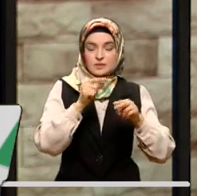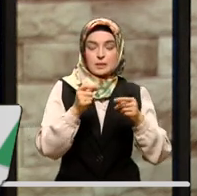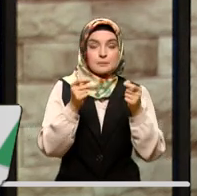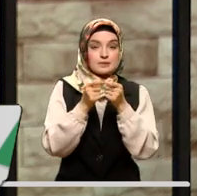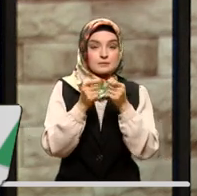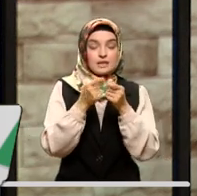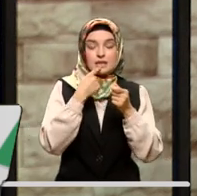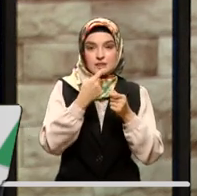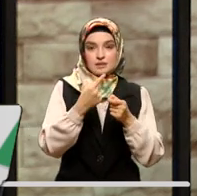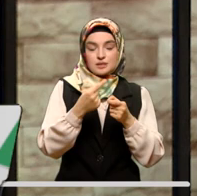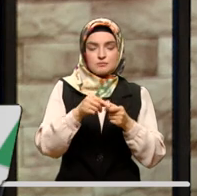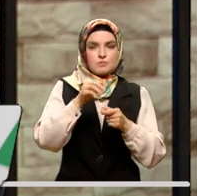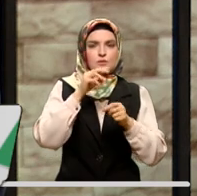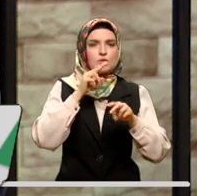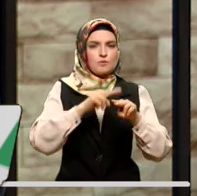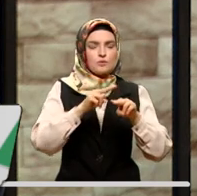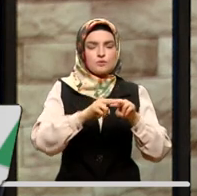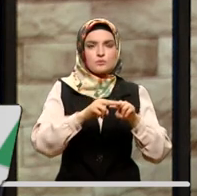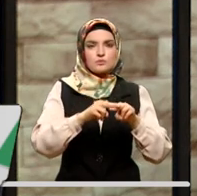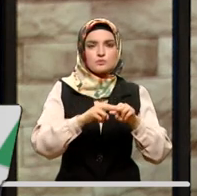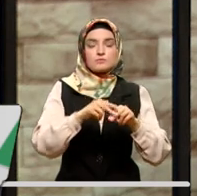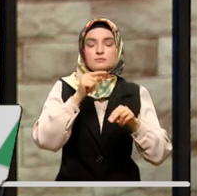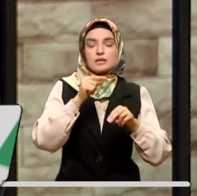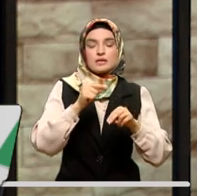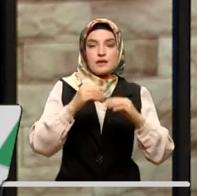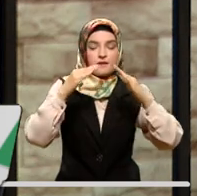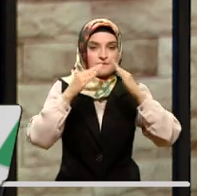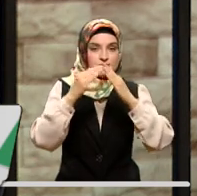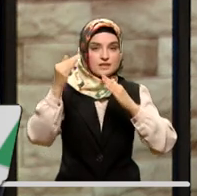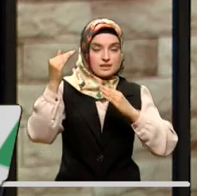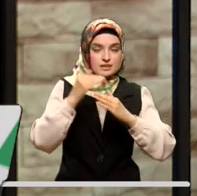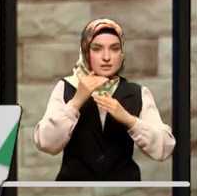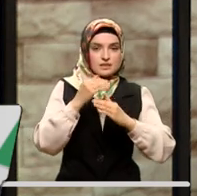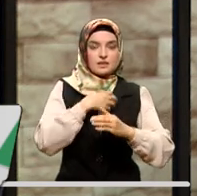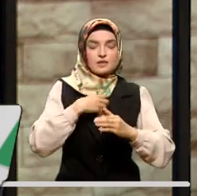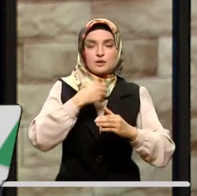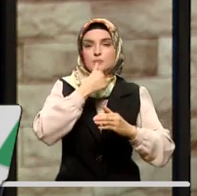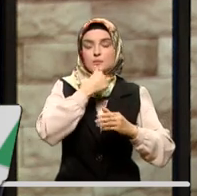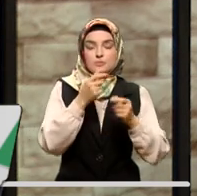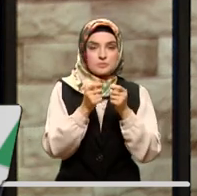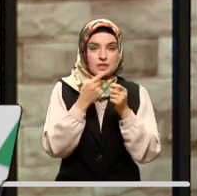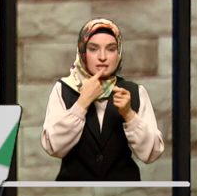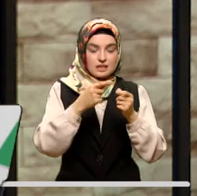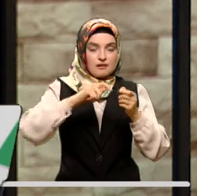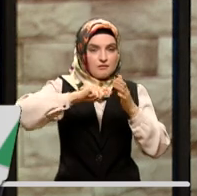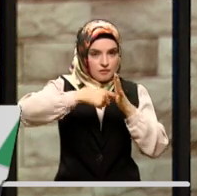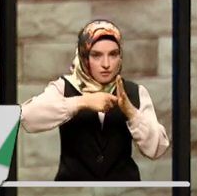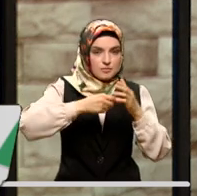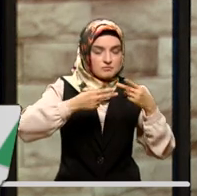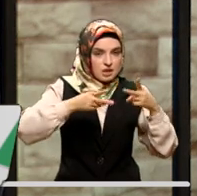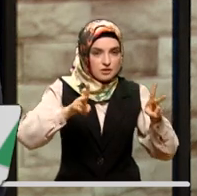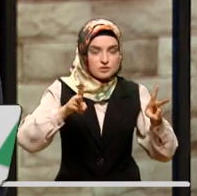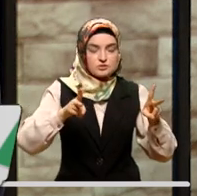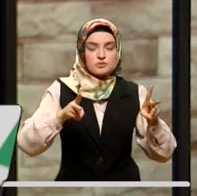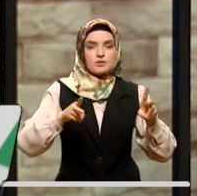öğretmiyoruz, gösteriyoruz. Eve girerken anne baba Bismillah'la kapıyı açıyor, yüksek sesle açıyor. Hı hı. Sofraya otururken anne baba Bismillah